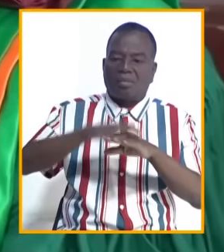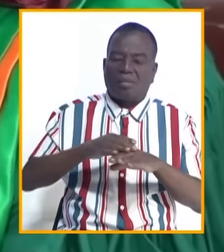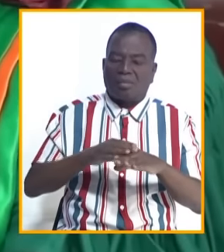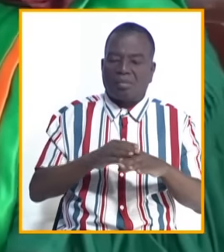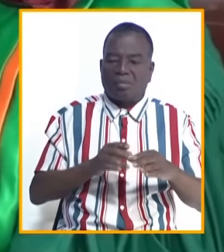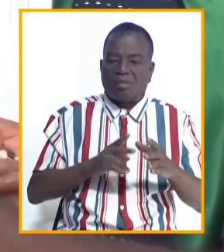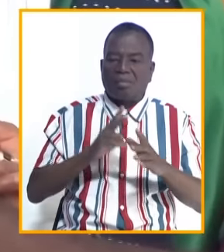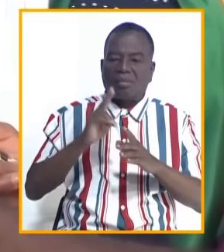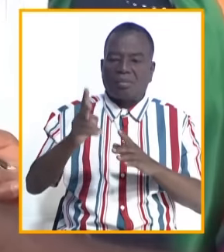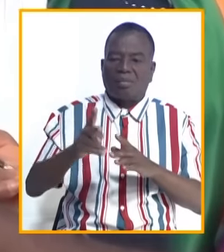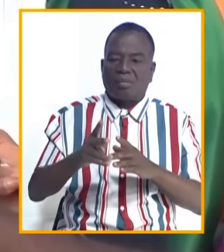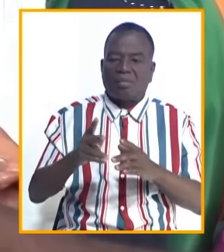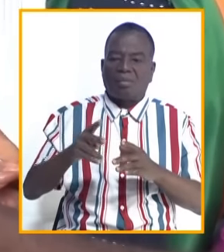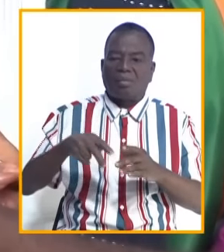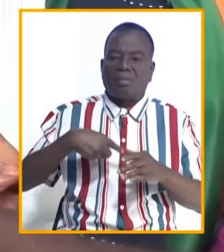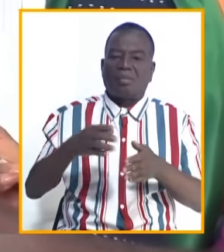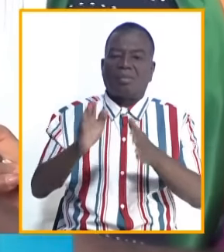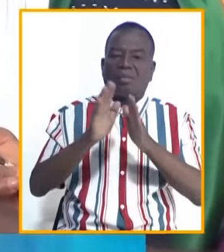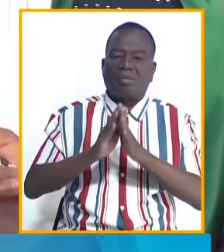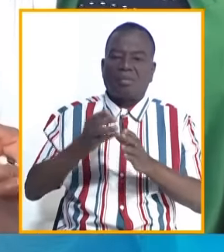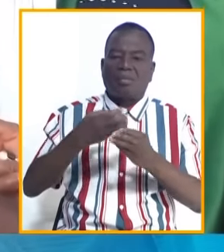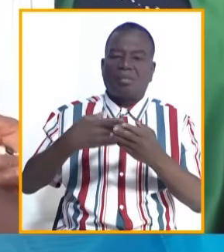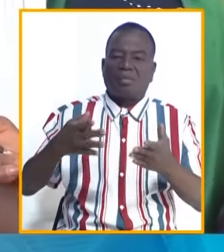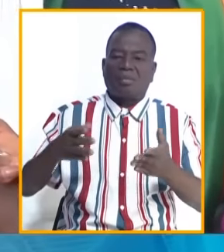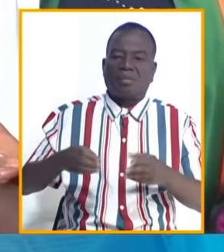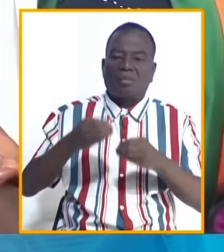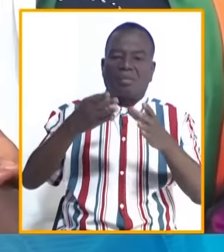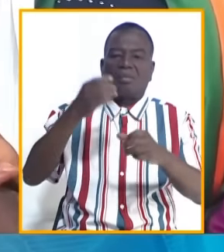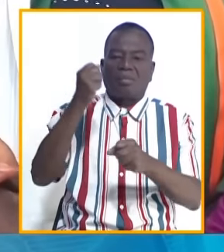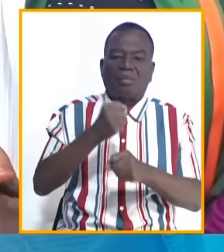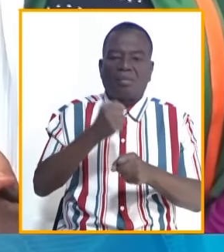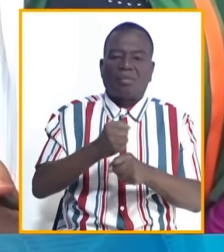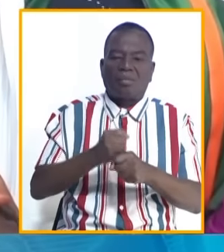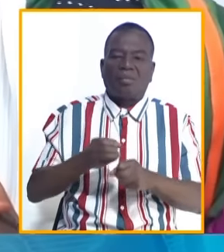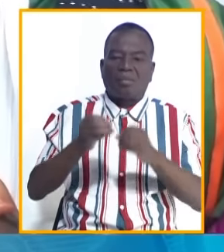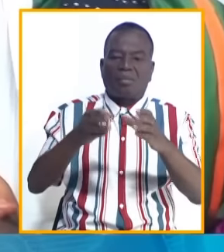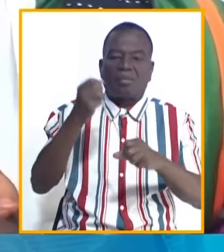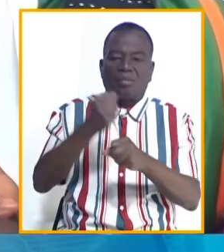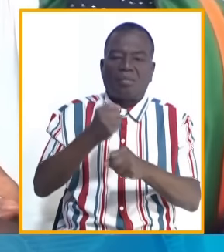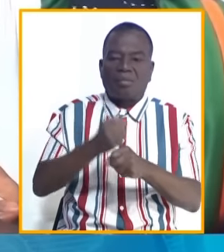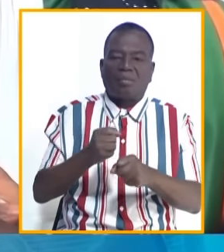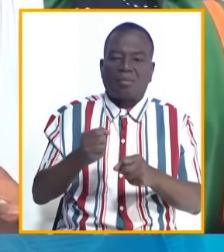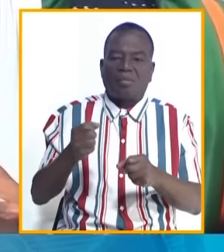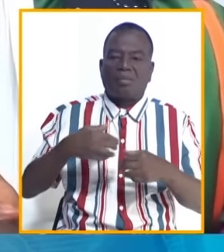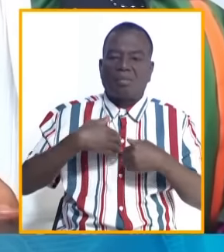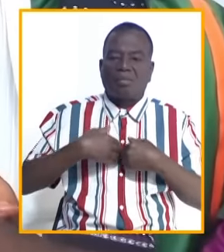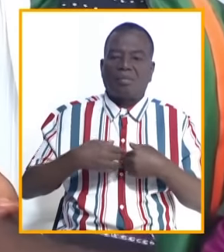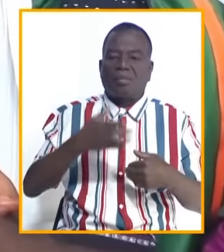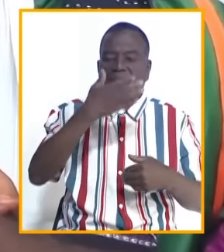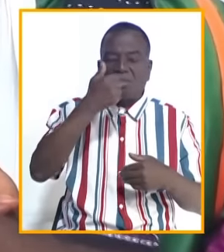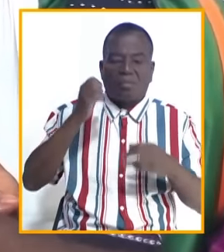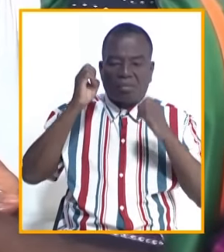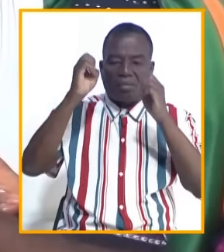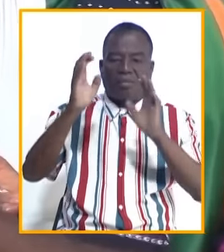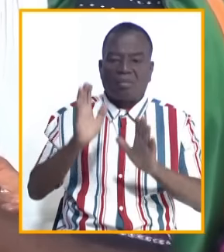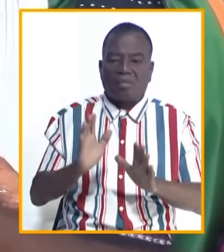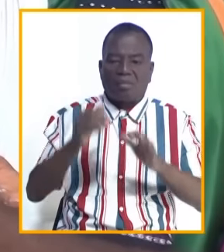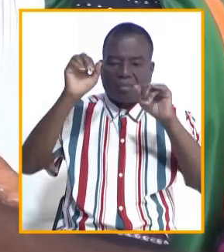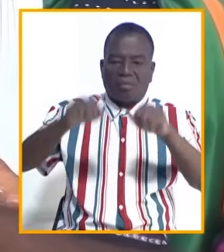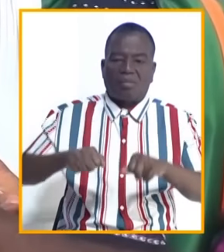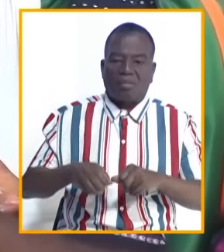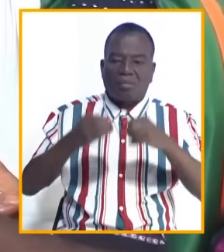des universités. J'ai demandé aux étudiants de se mettre au travail, parce que vous pouvez avoir les meilleurs enseignants possibles, être dans les meilleures